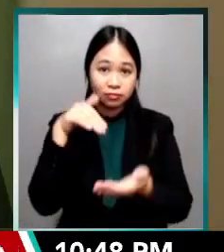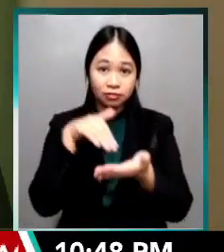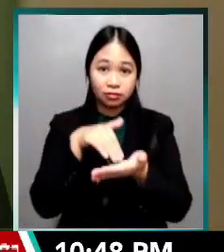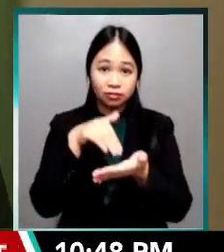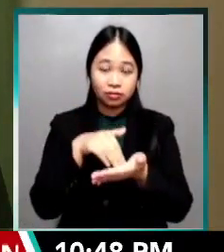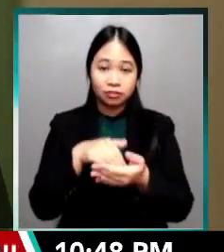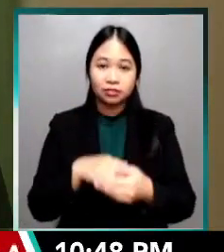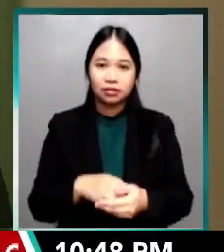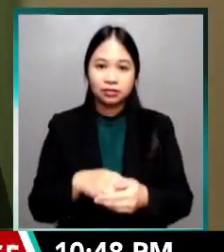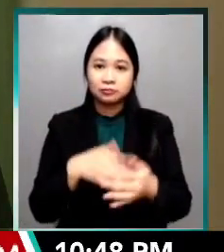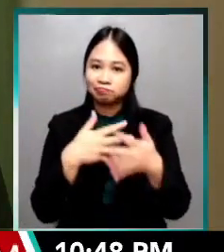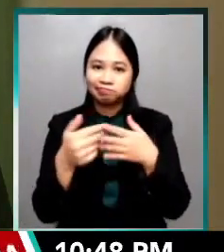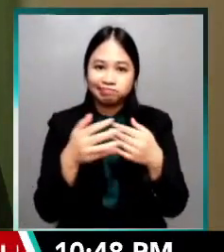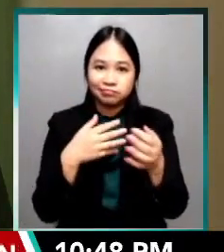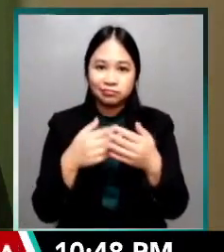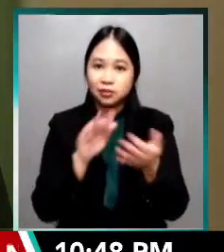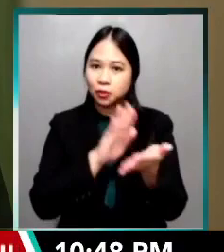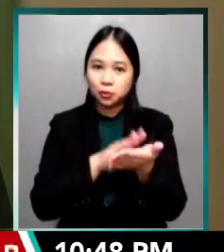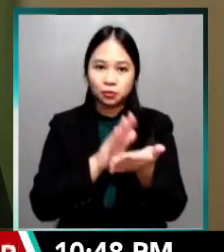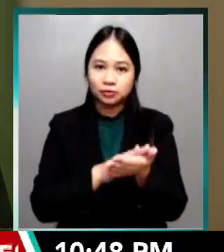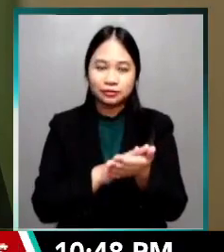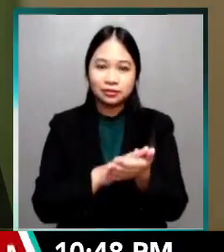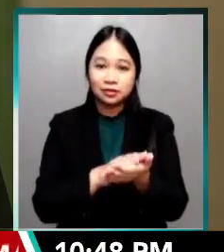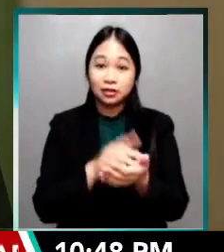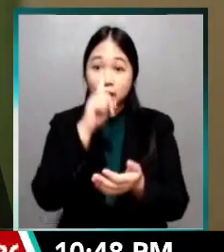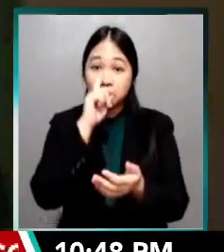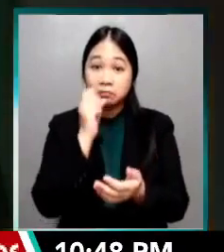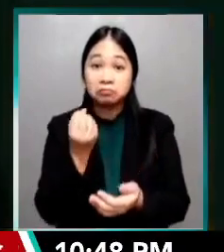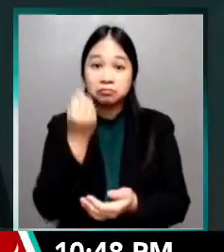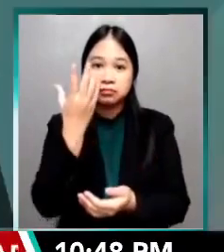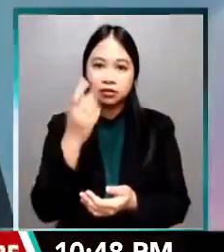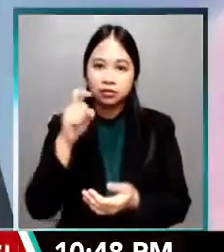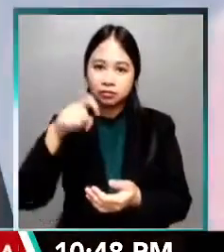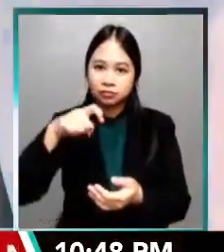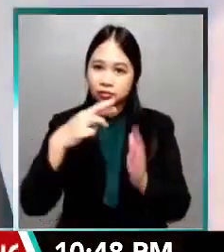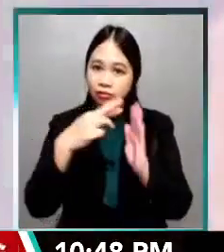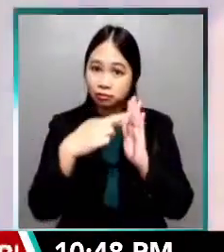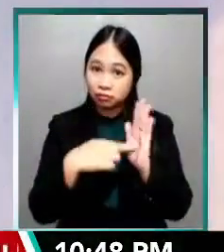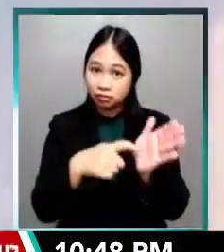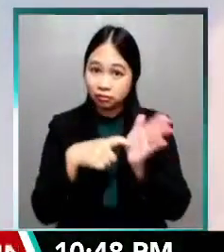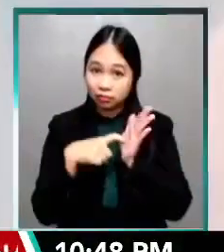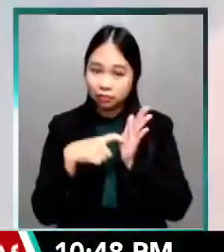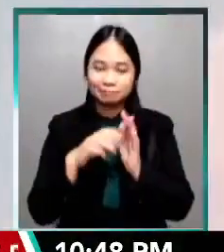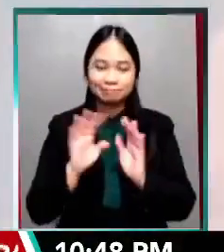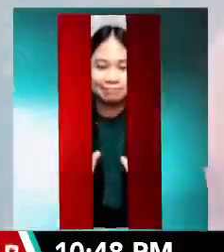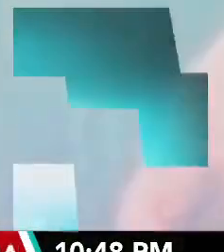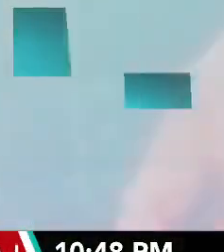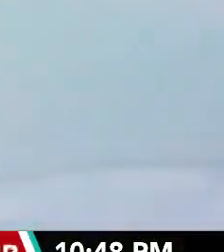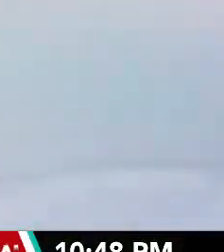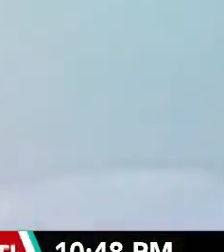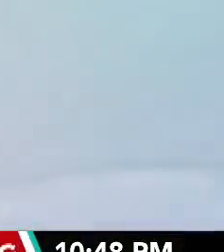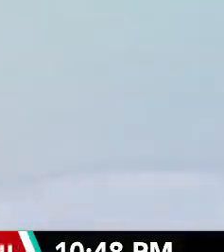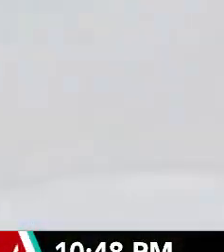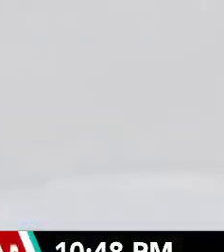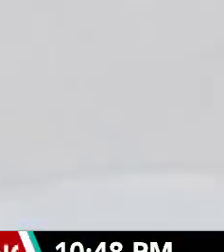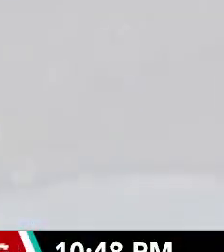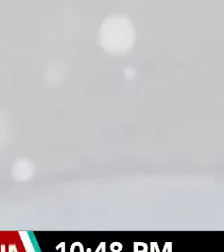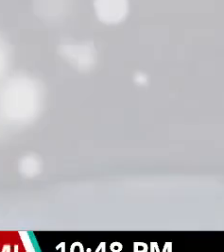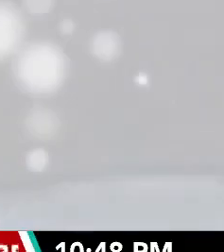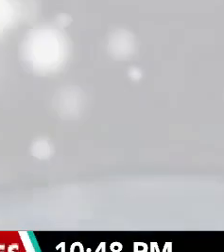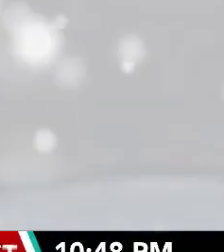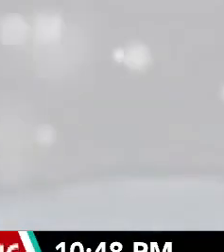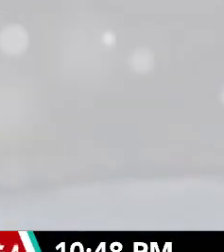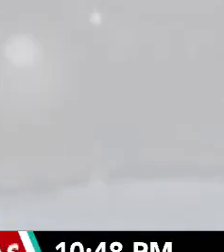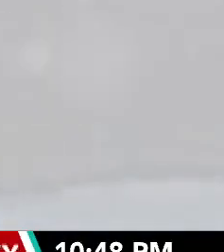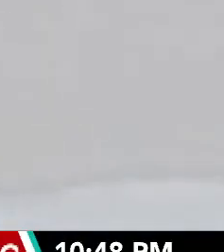ng eskwalahan kung ilang taon na po yung dapat mag-aral. Katrina Son, nagbabalita para sa GMA